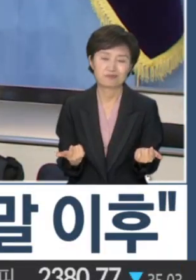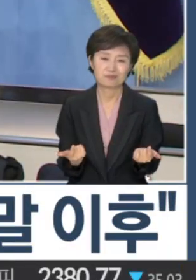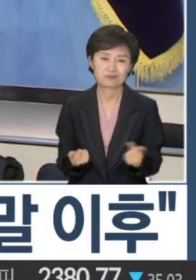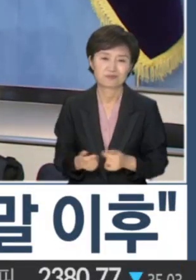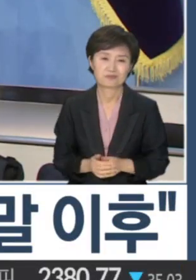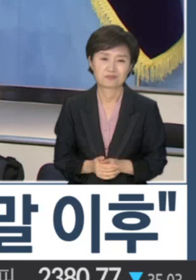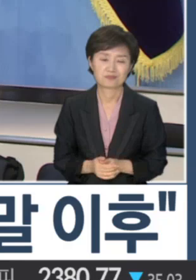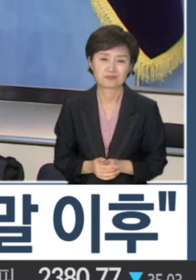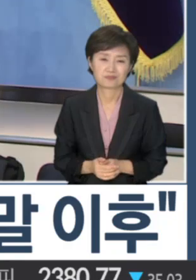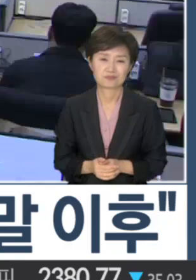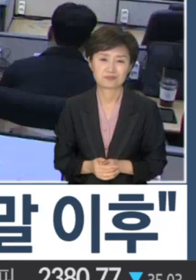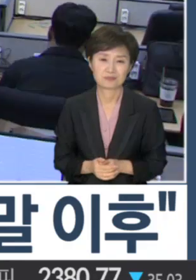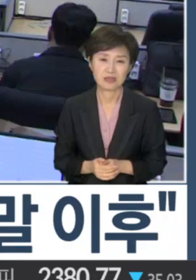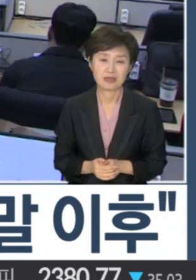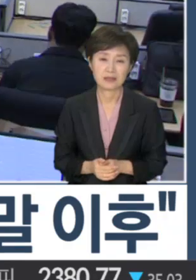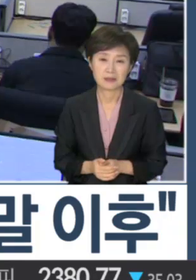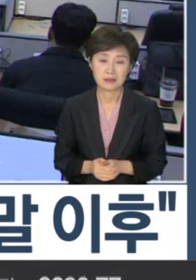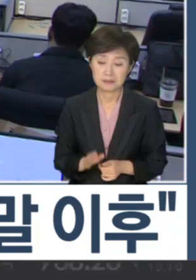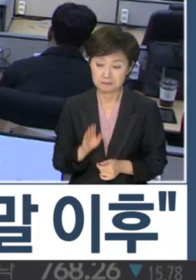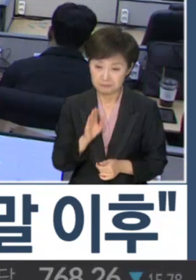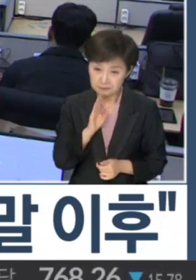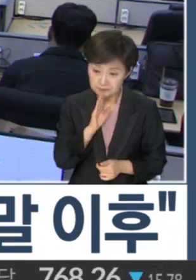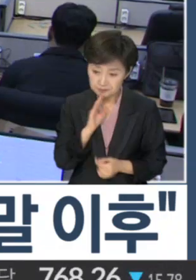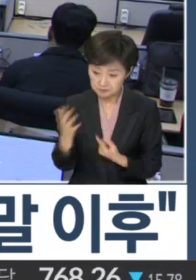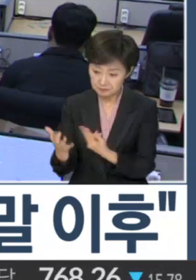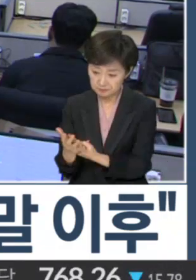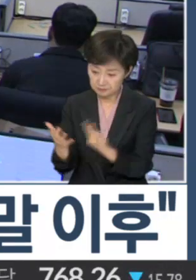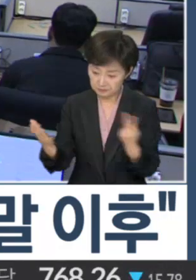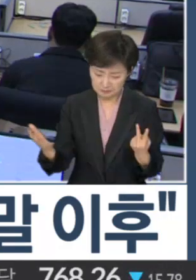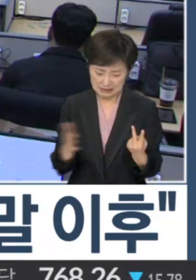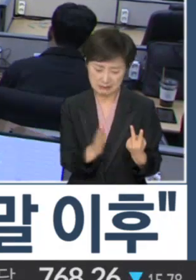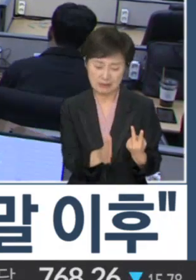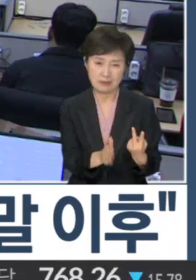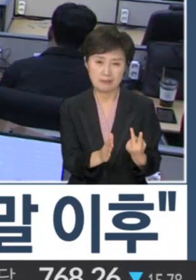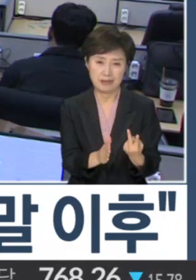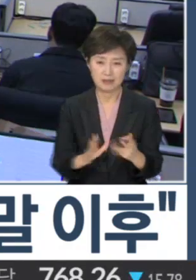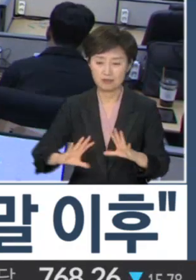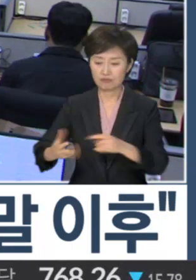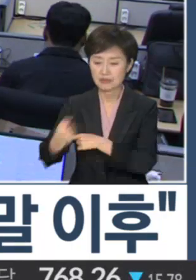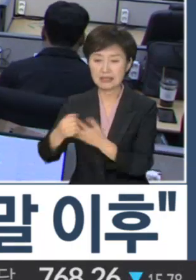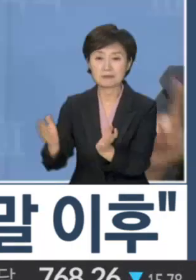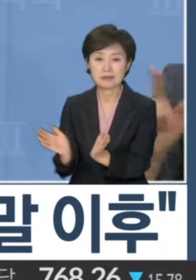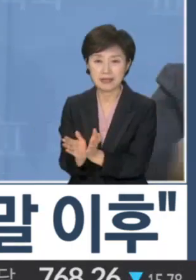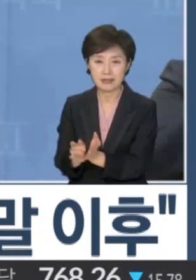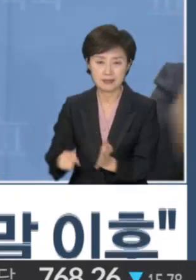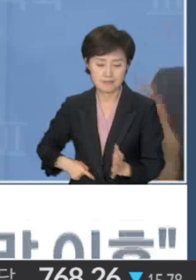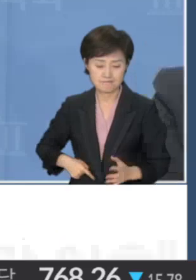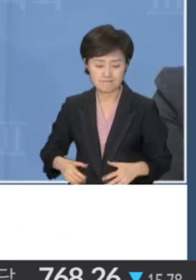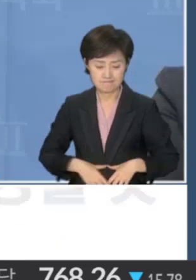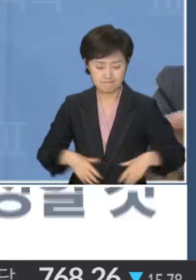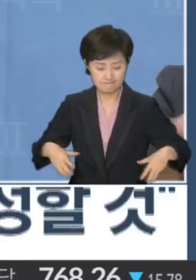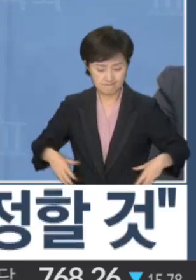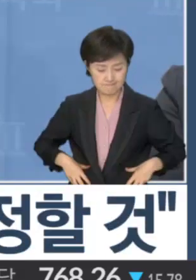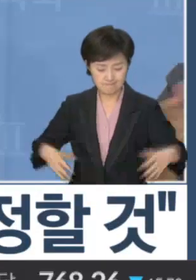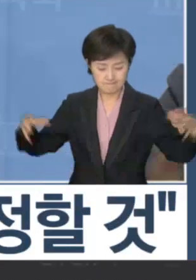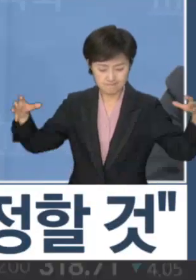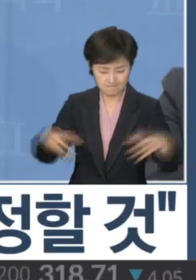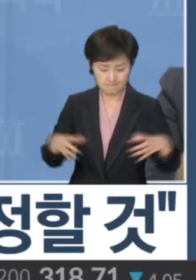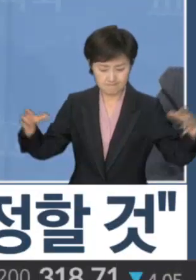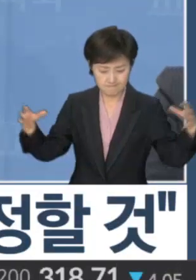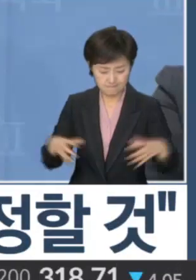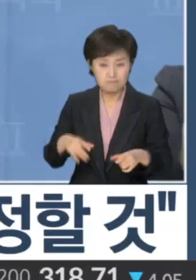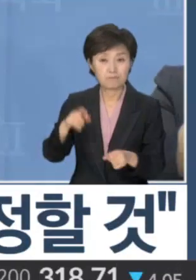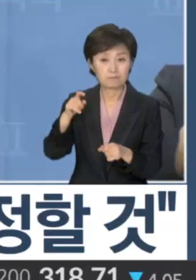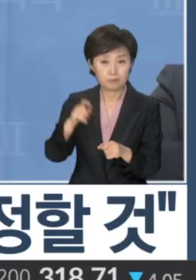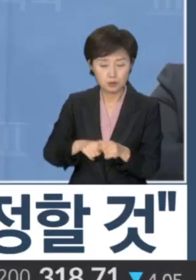남아있다. 그리고 그러한 결행이 현실화되지 않도록 국민의힘이 다 함께 단합해서 함께할 수 있는 공간을 마련하기